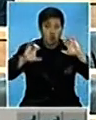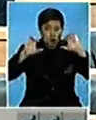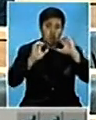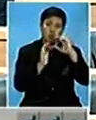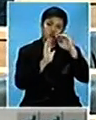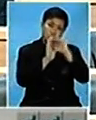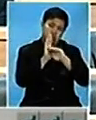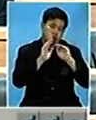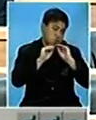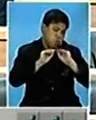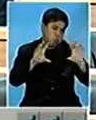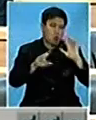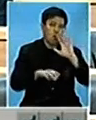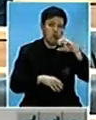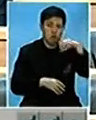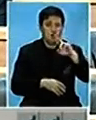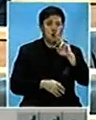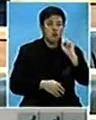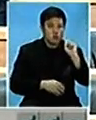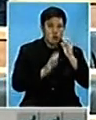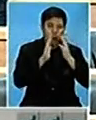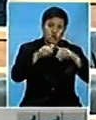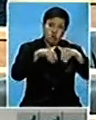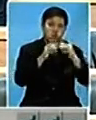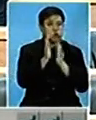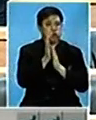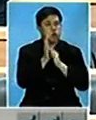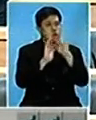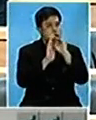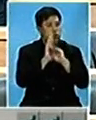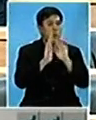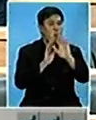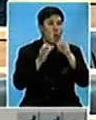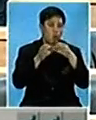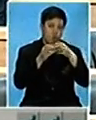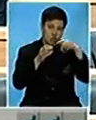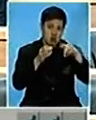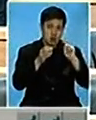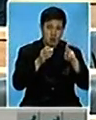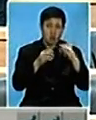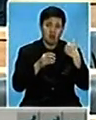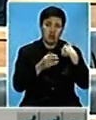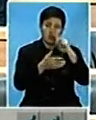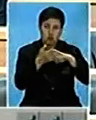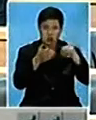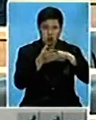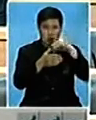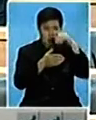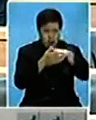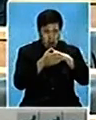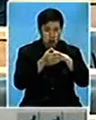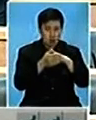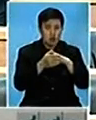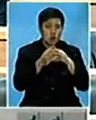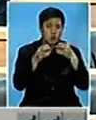ภาพี่น้องประชาชนชื่นชมในนโยบายของพรรคเพื่อไทยมีการเลือกตั้งก็มีการเลือกตั้งสมาชิก